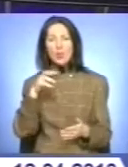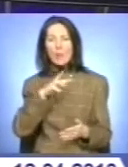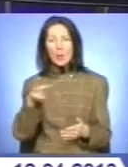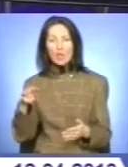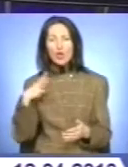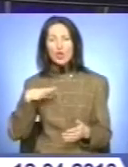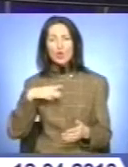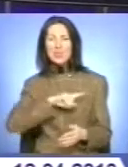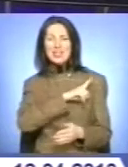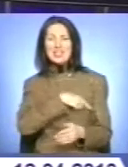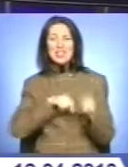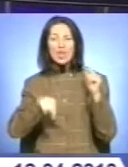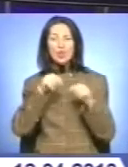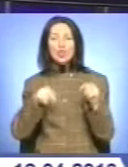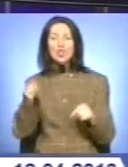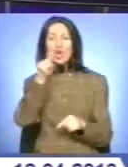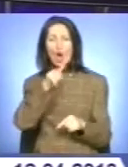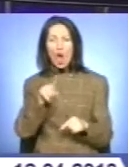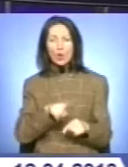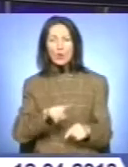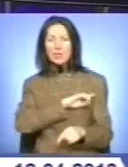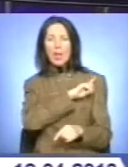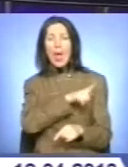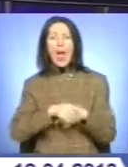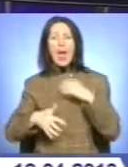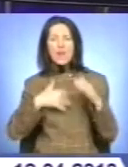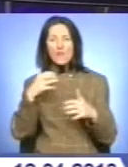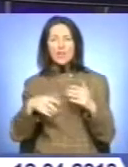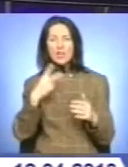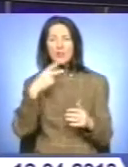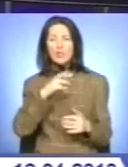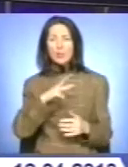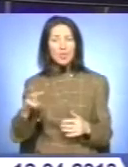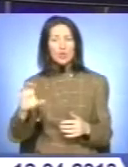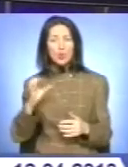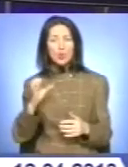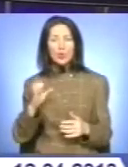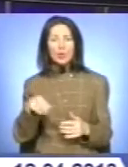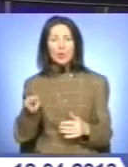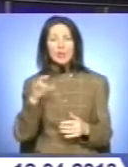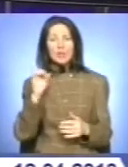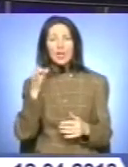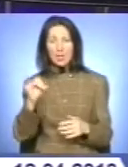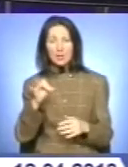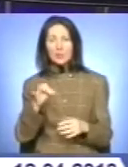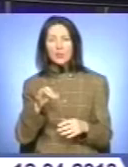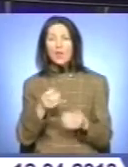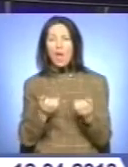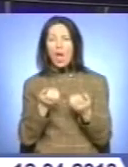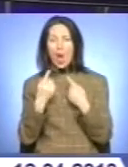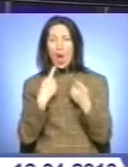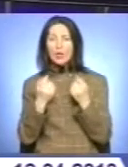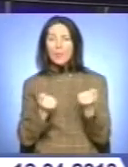Очікуються сильні дощі, грози та пориви вітру 15-20 метрів за секунду. ДАІ рекомендує водіям не забувати про уважність